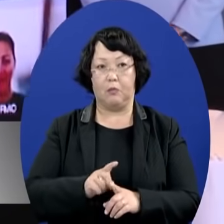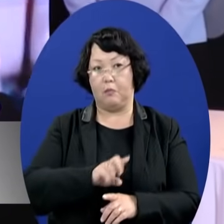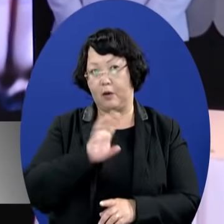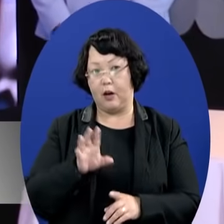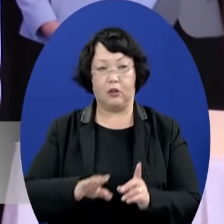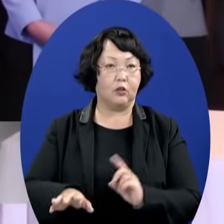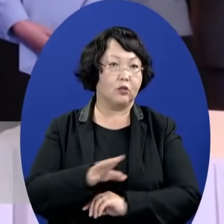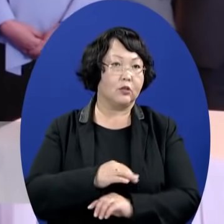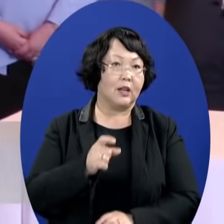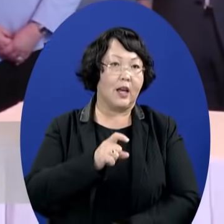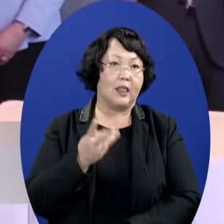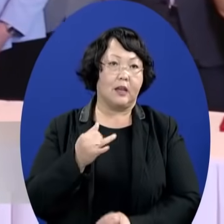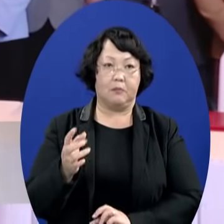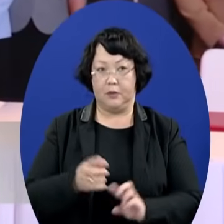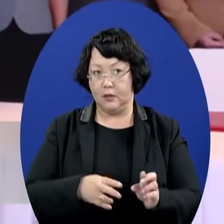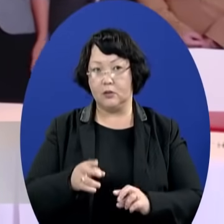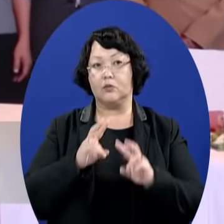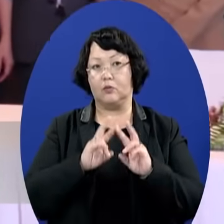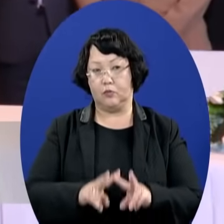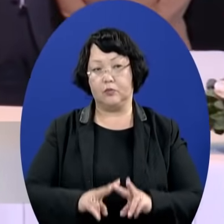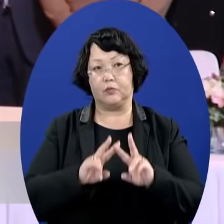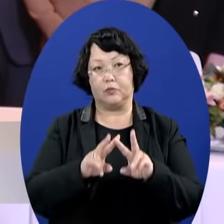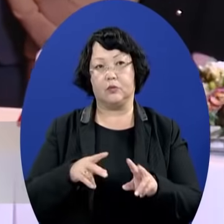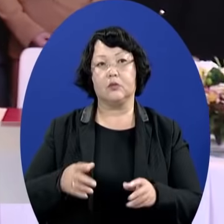орчин дээлтэй бизнесийг үргэлж дэмжиж иржээ.